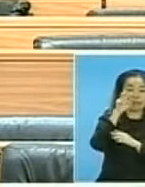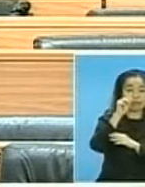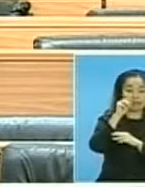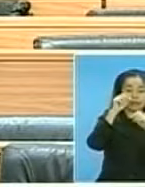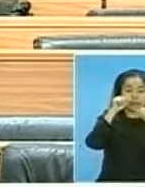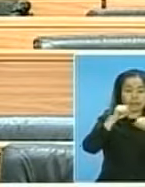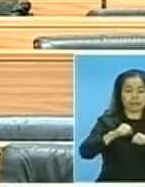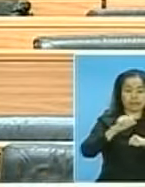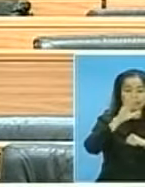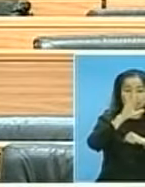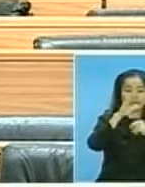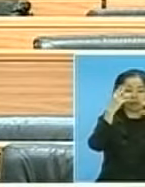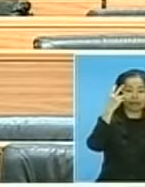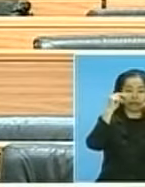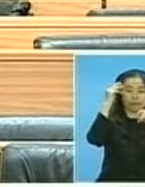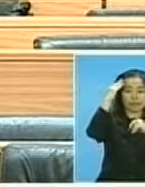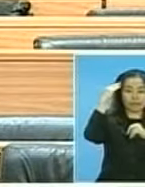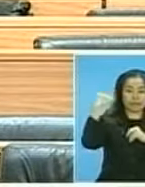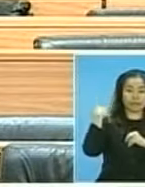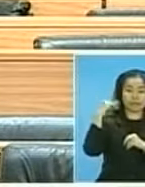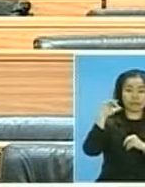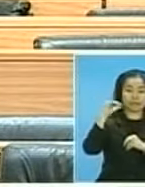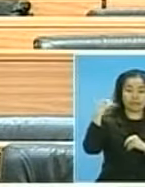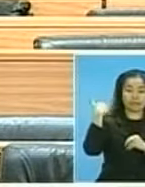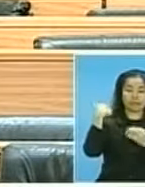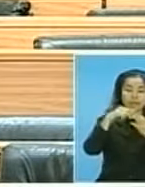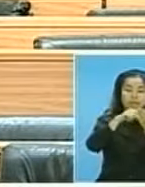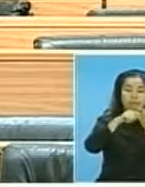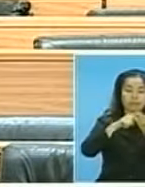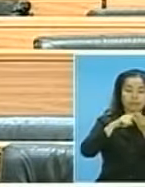กรัฐมนตรียิ่งลักษณ์ได้เสนอ